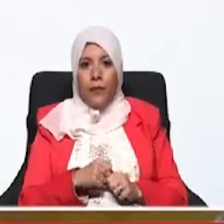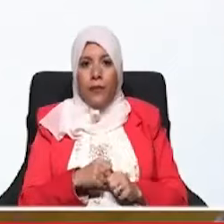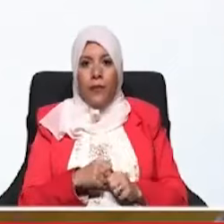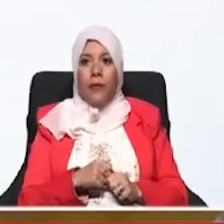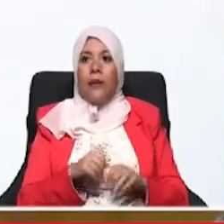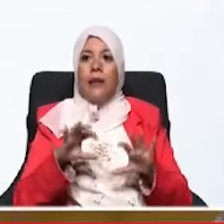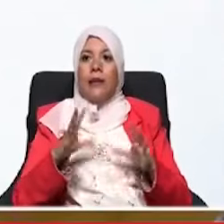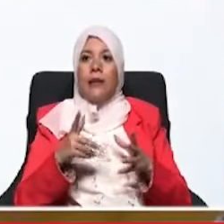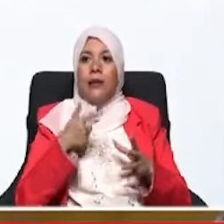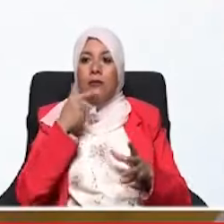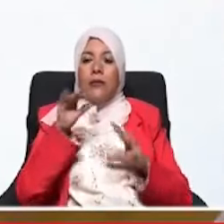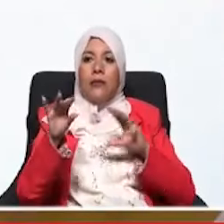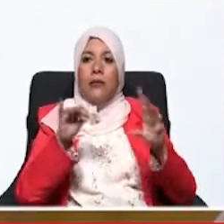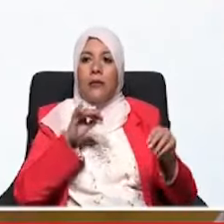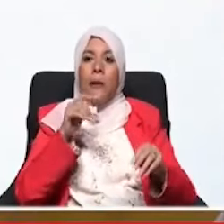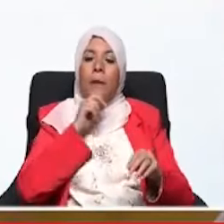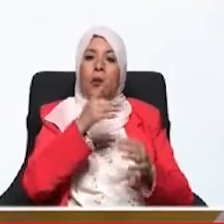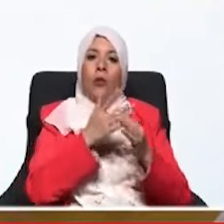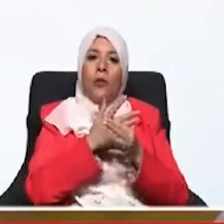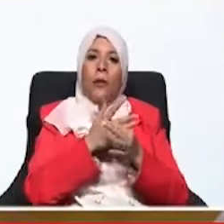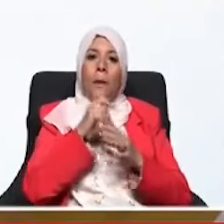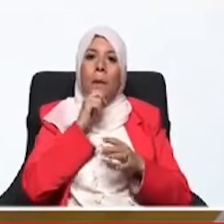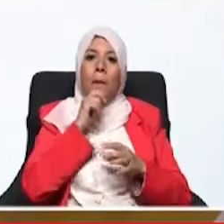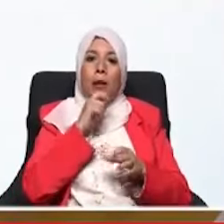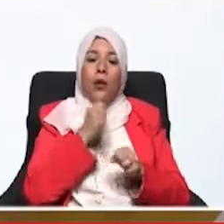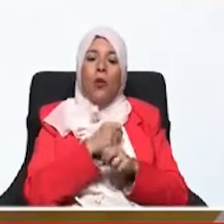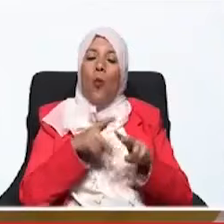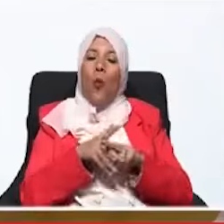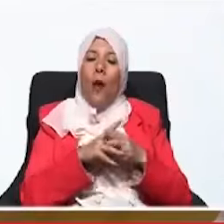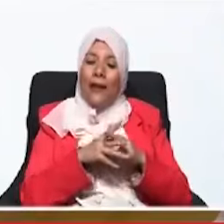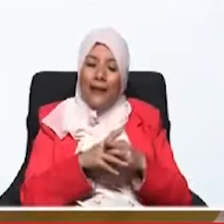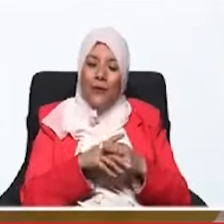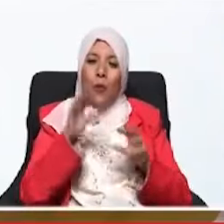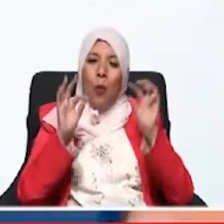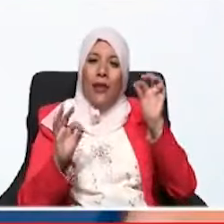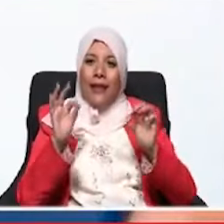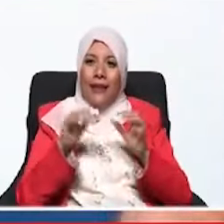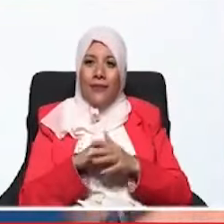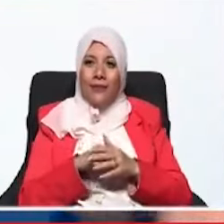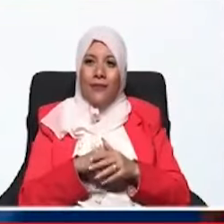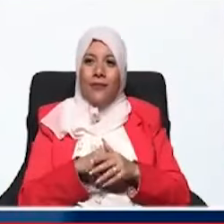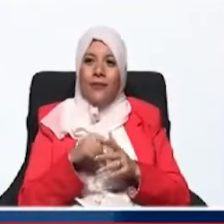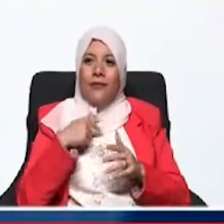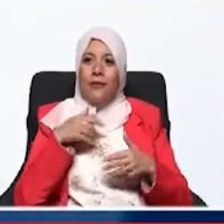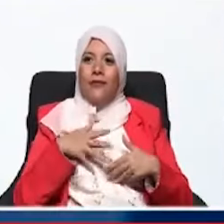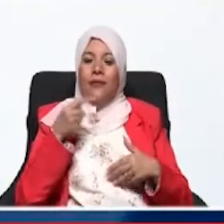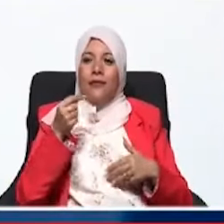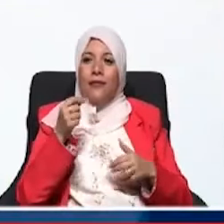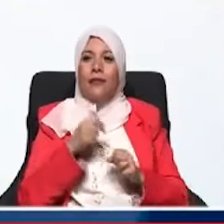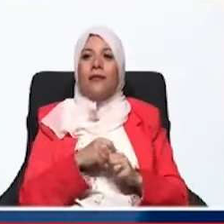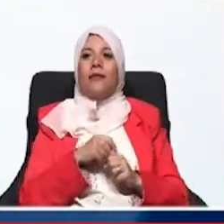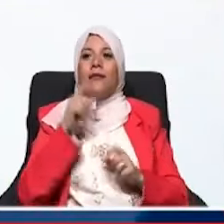ازاي نشات قصه الحب اللي بينك وبين زوجتك مهندسه الديكور الاستاذه نورين مهر احنا عاز معان صوره يا